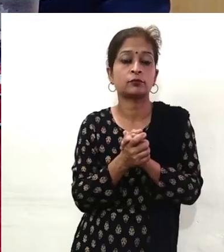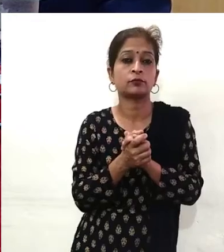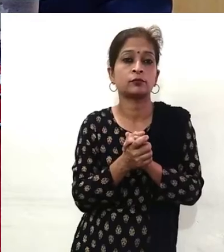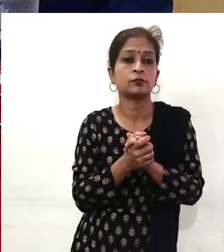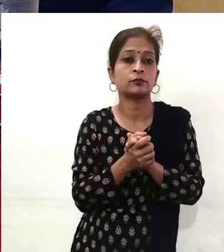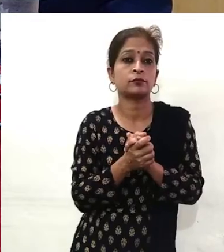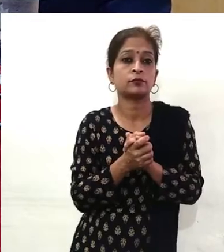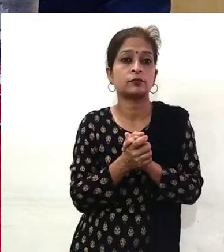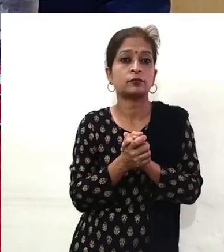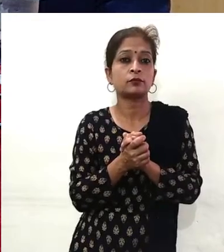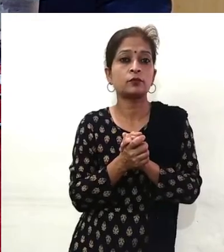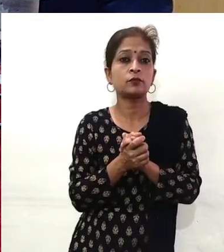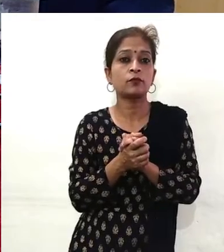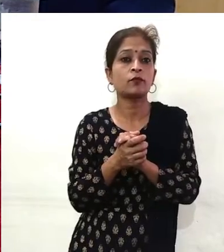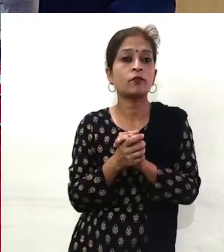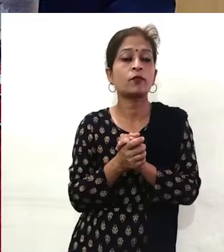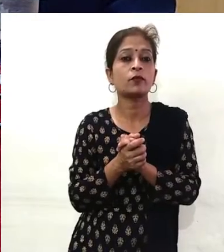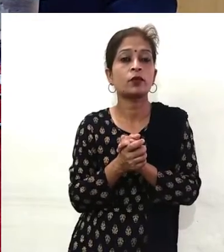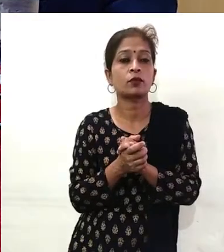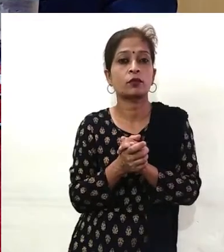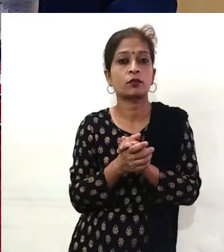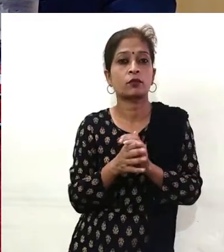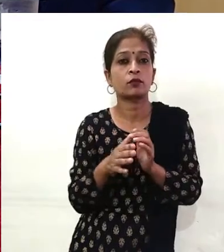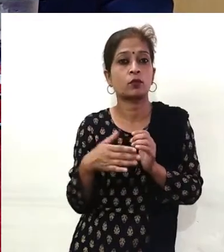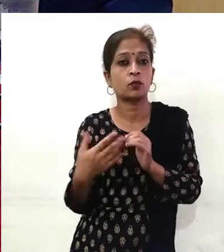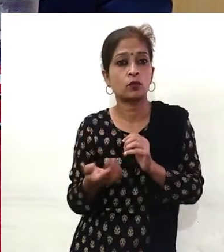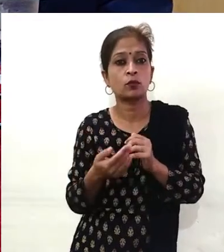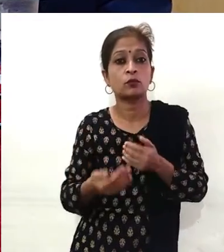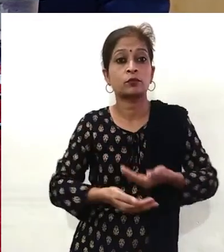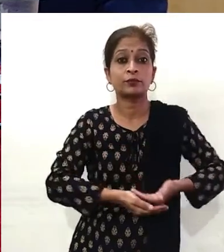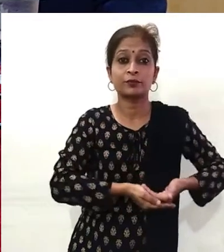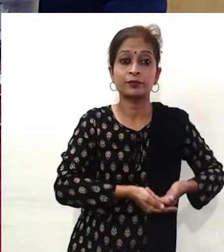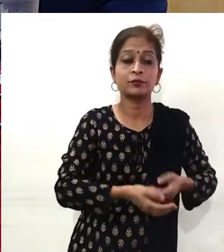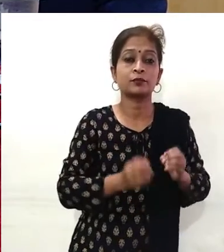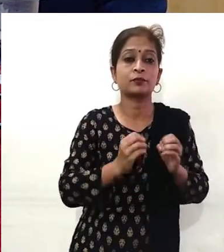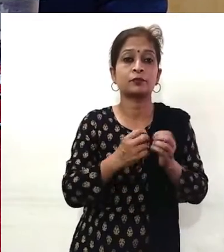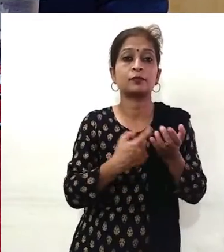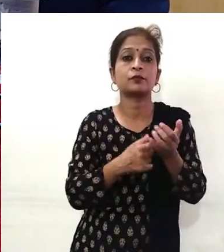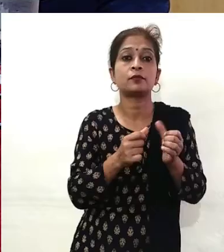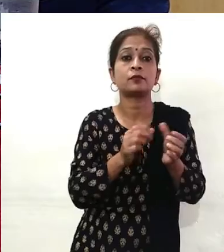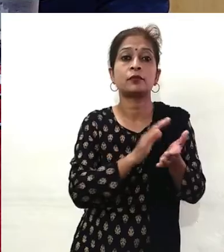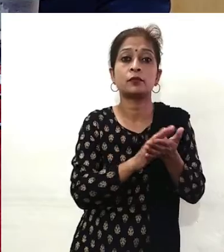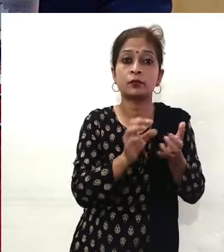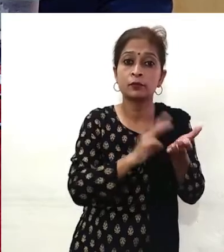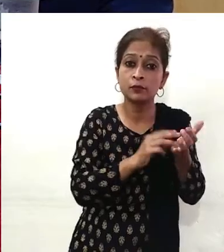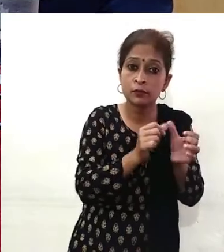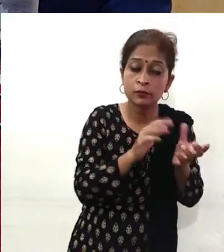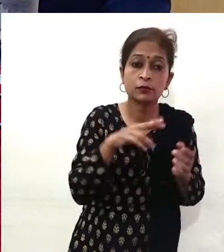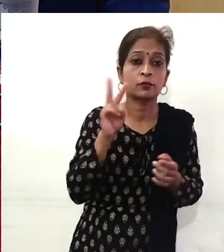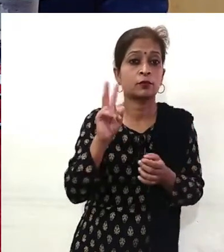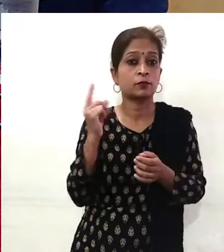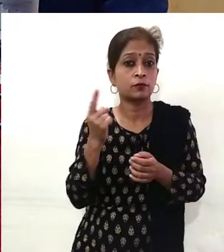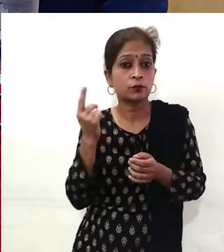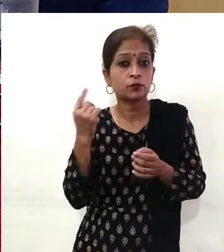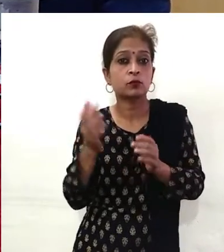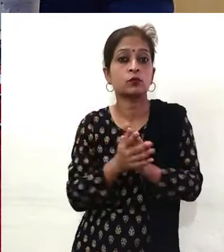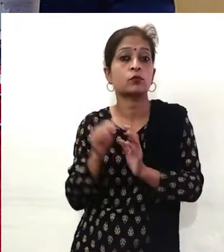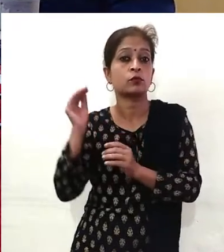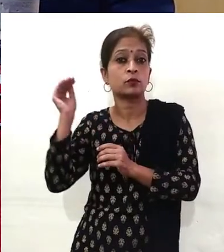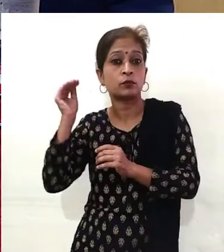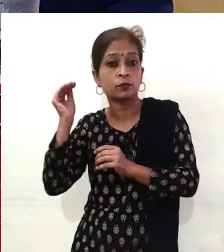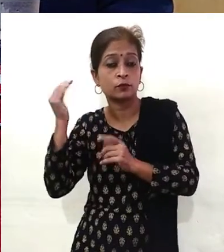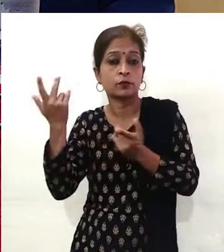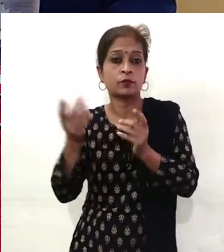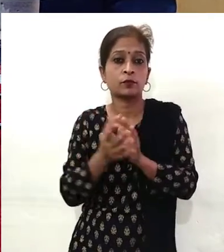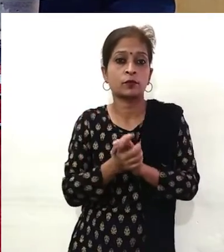भद्राया वाम पार्श्वे रथ चरण युतम ब्रह्म रुद्रेंद्र वंद्यम, ब्रह्मा विष्णु और महेश